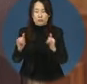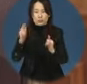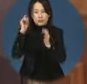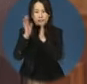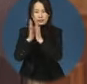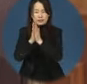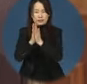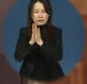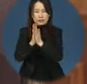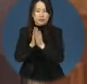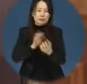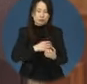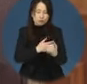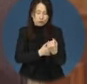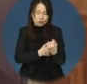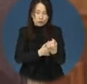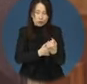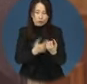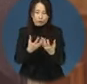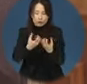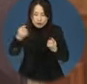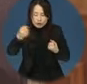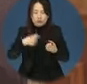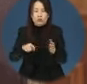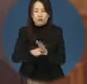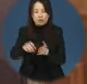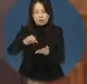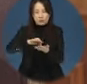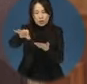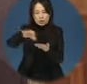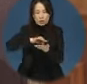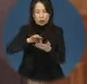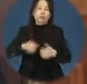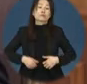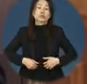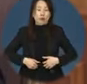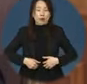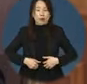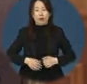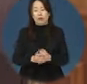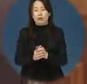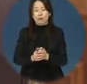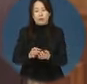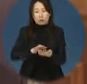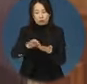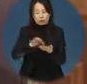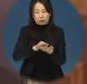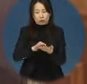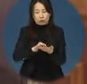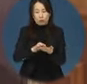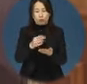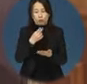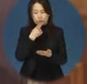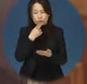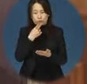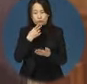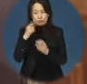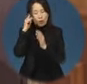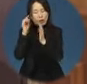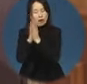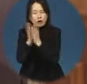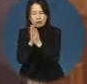완성을 하기 위해서는 예 재정이 뒷받침이 돼야 되니까요 그 자율성 이라는 게 재정 없이 어떻게 자율적으로 할 수 있겠어요 그런